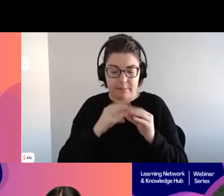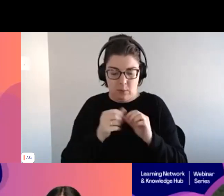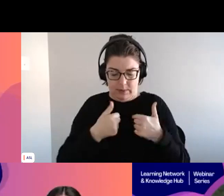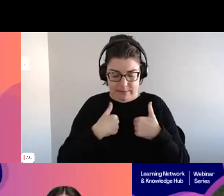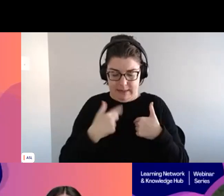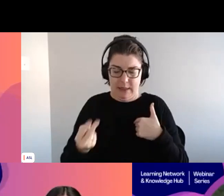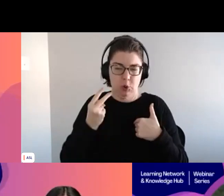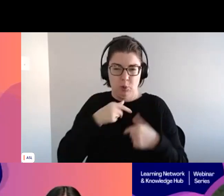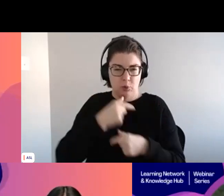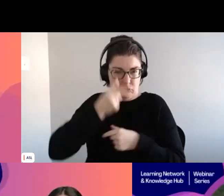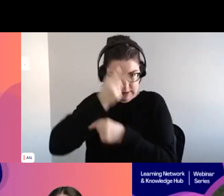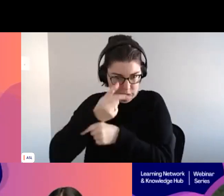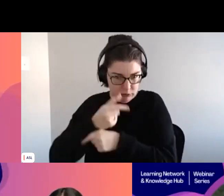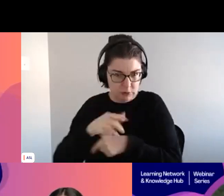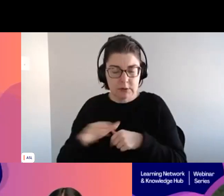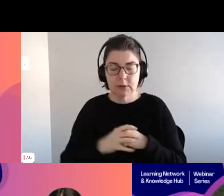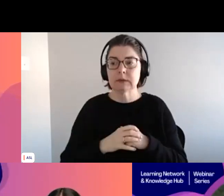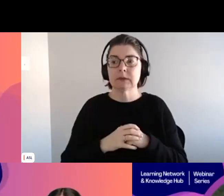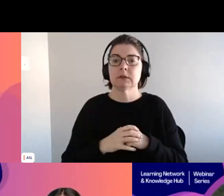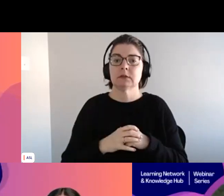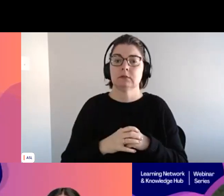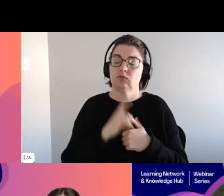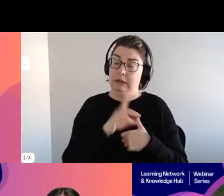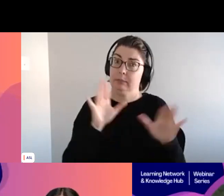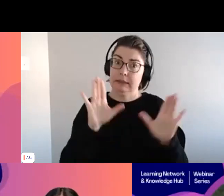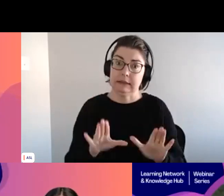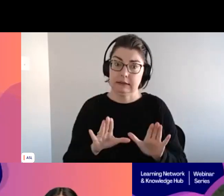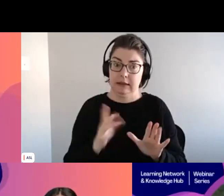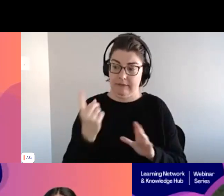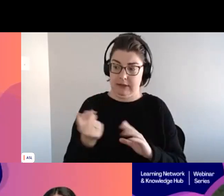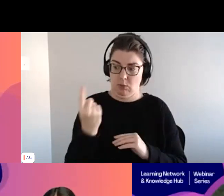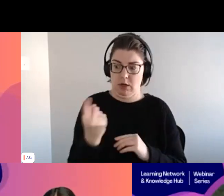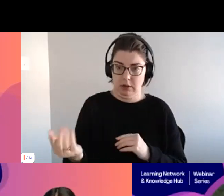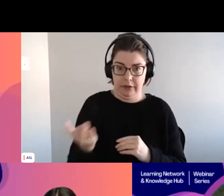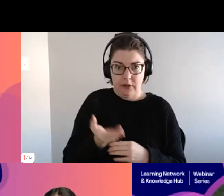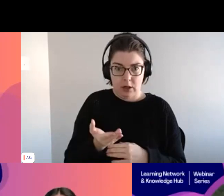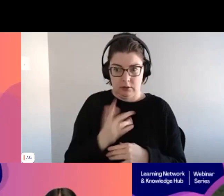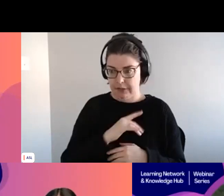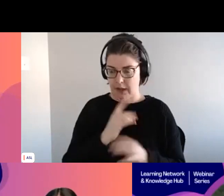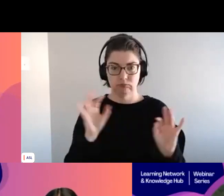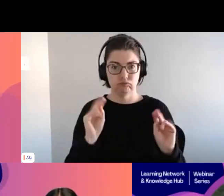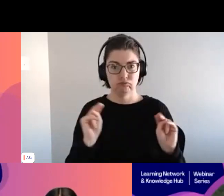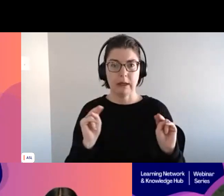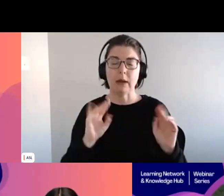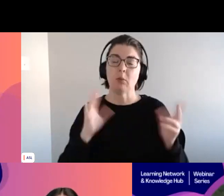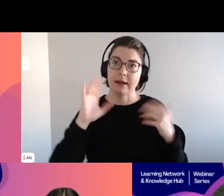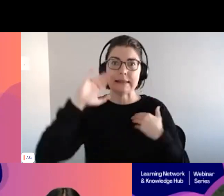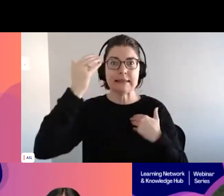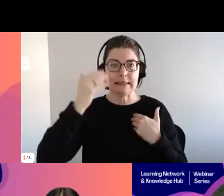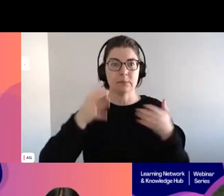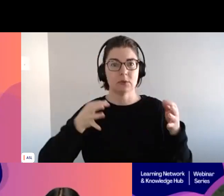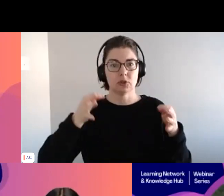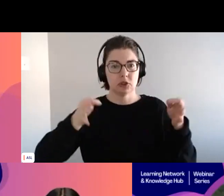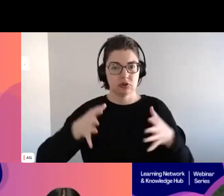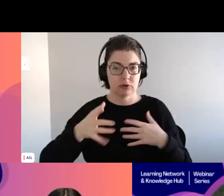rencontrait moins mes deux autres erreurs et ça c'était formidable d'avoir quelqu'un qui pouvait